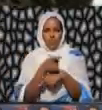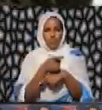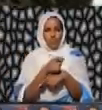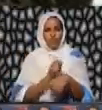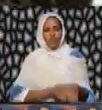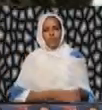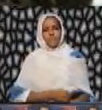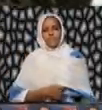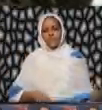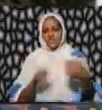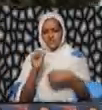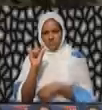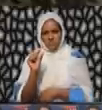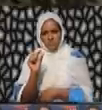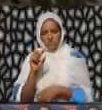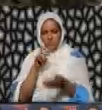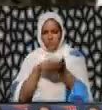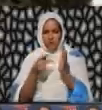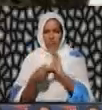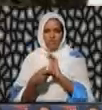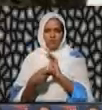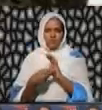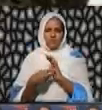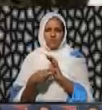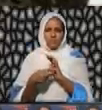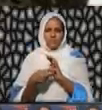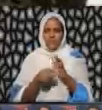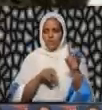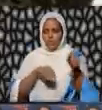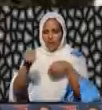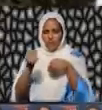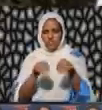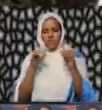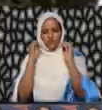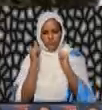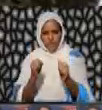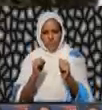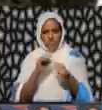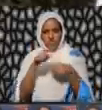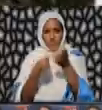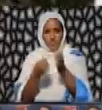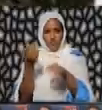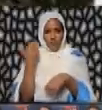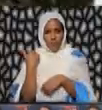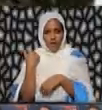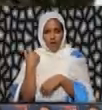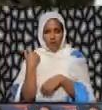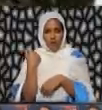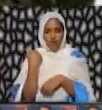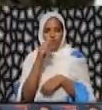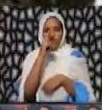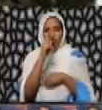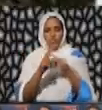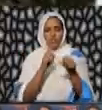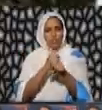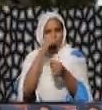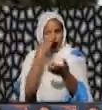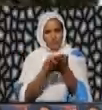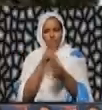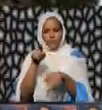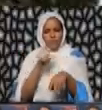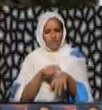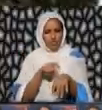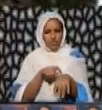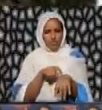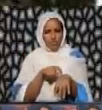ሆኖ ትንሽ ማለትም ያው መንቀሳቀስ የሚችል ስለነበር የሁለት ዓመት ልጅ